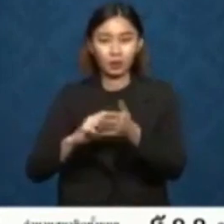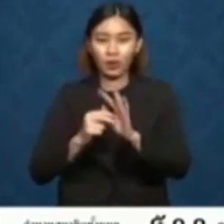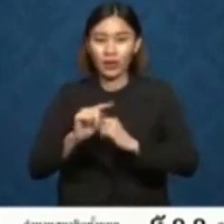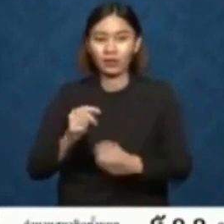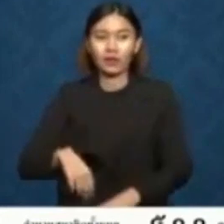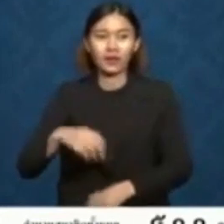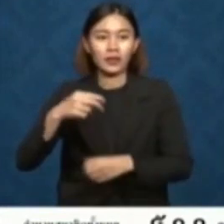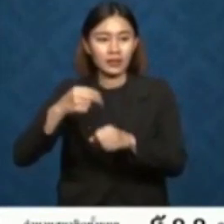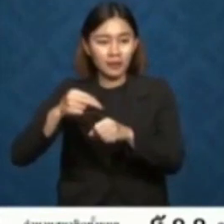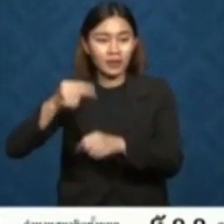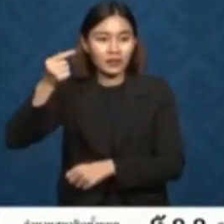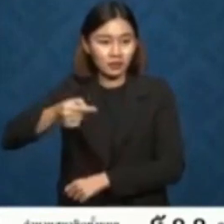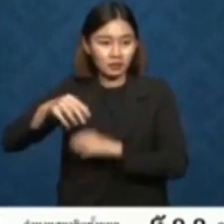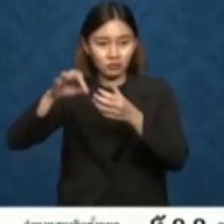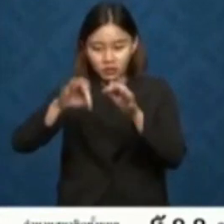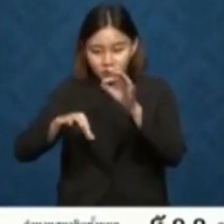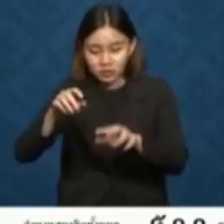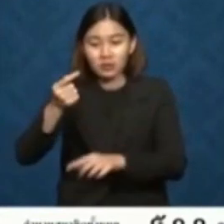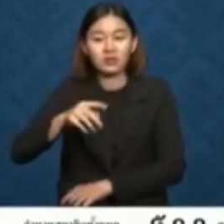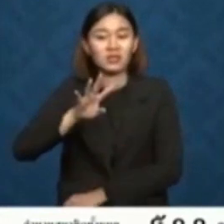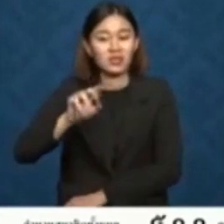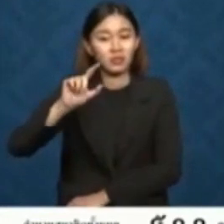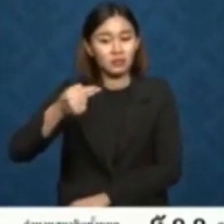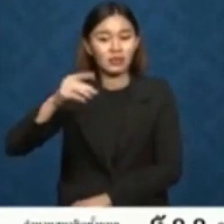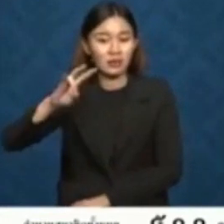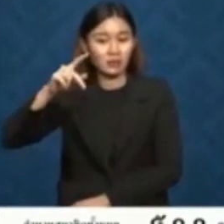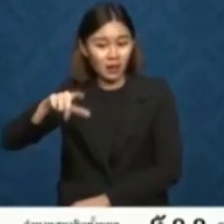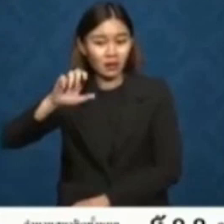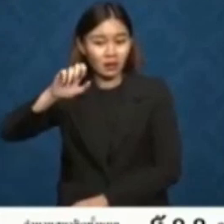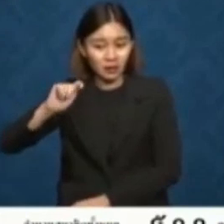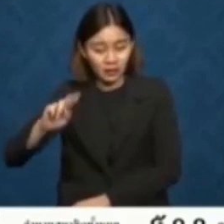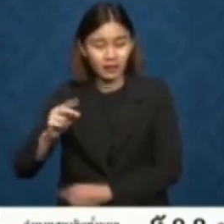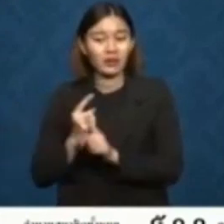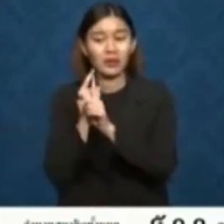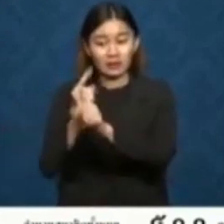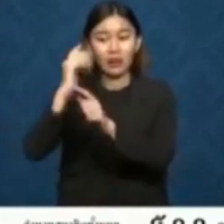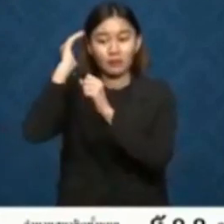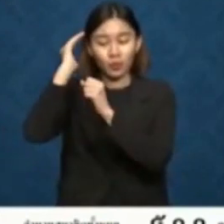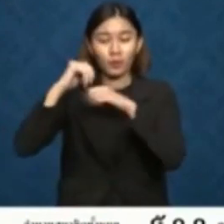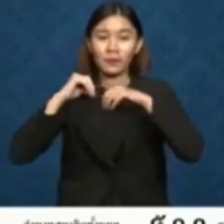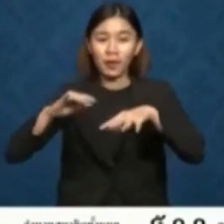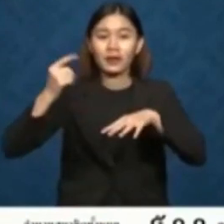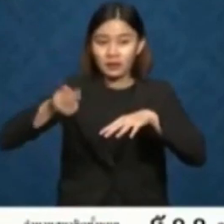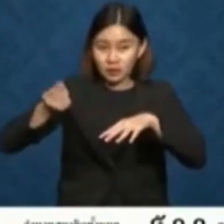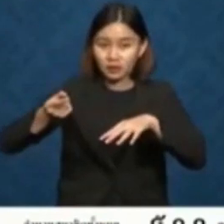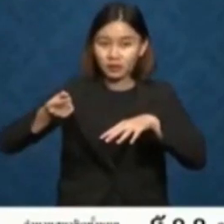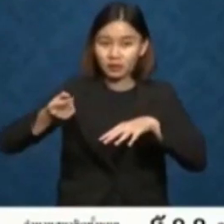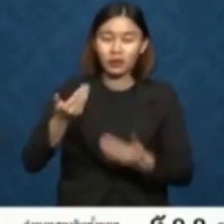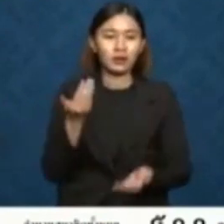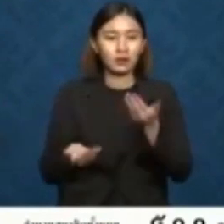ความว่าปริมาณน้ำมันรั่วจริงๆมันใช่ 47,000 ลิตรตามที่ผู้ก่อมลพิษแถลงจริง